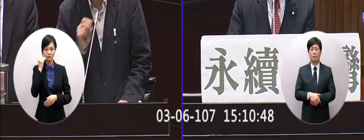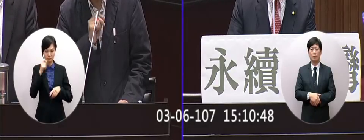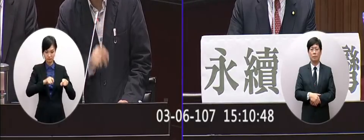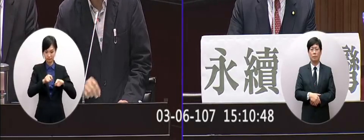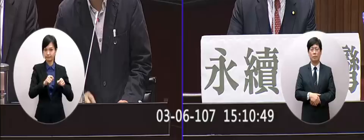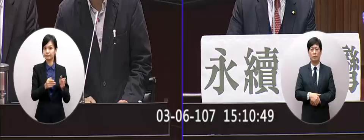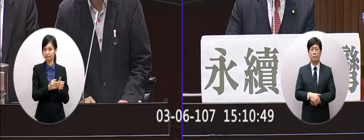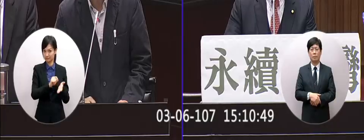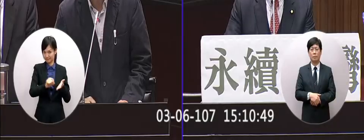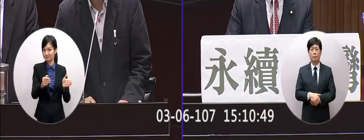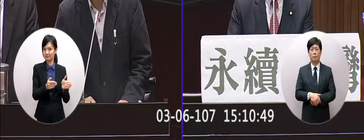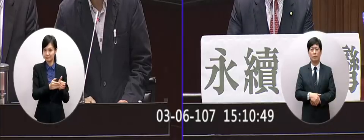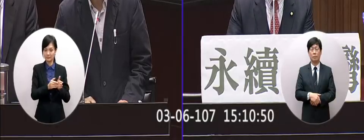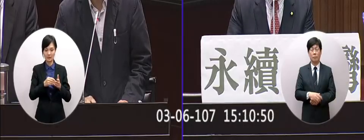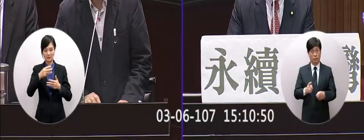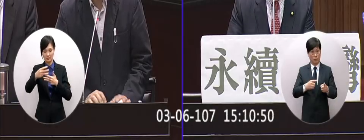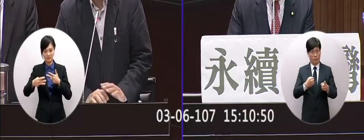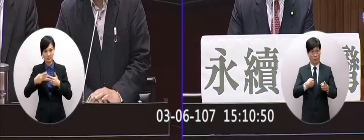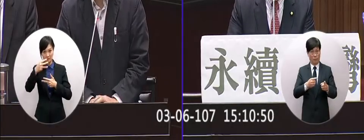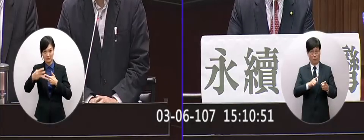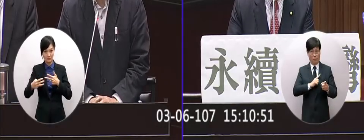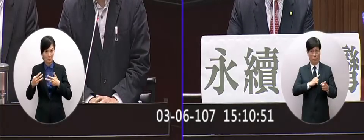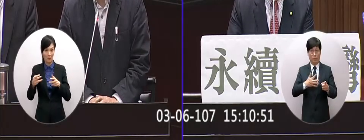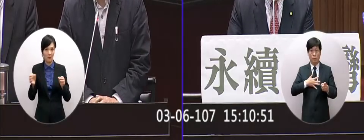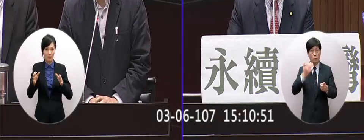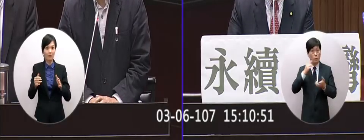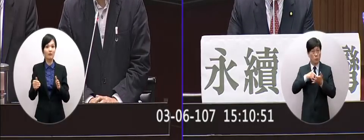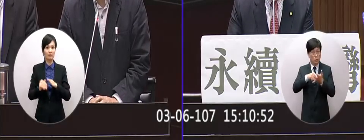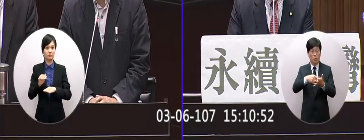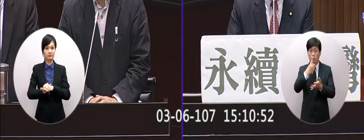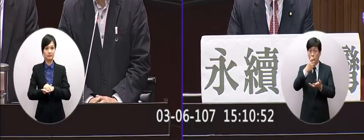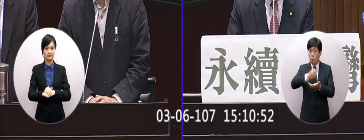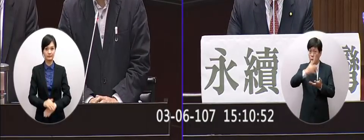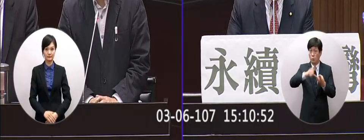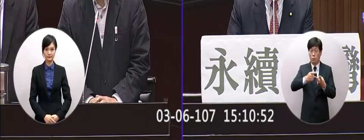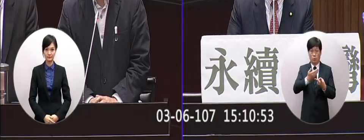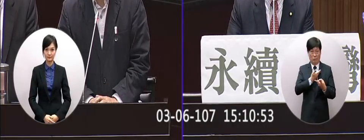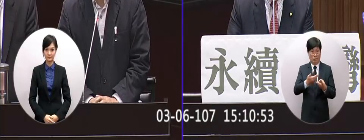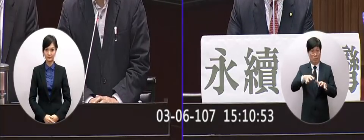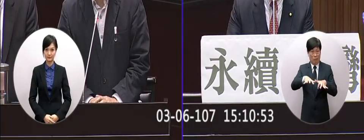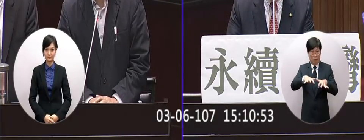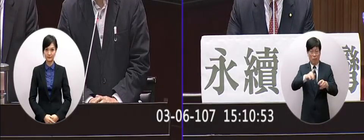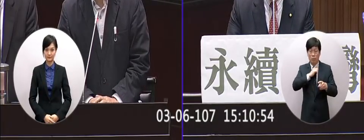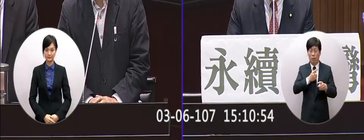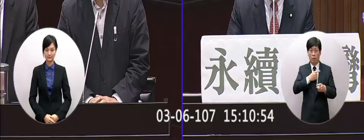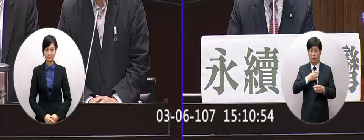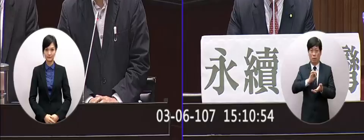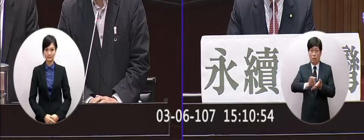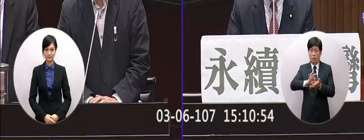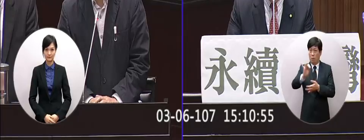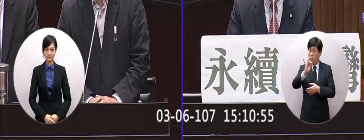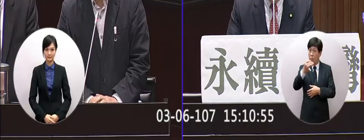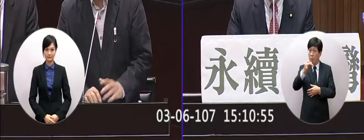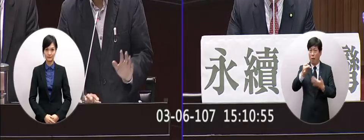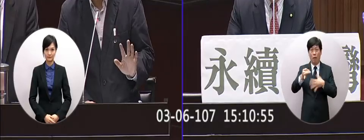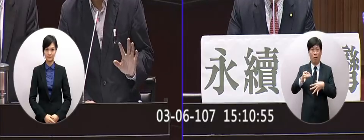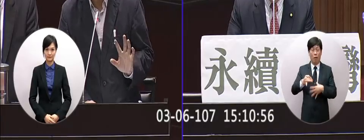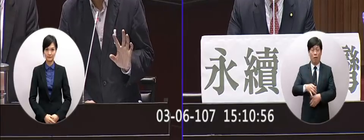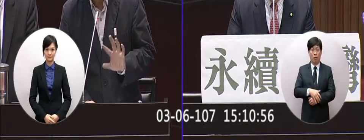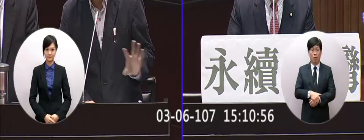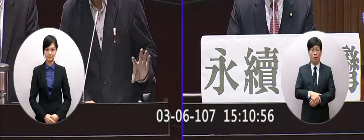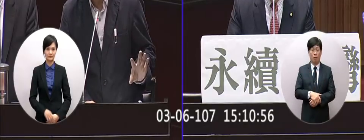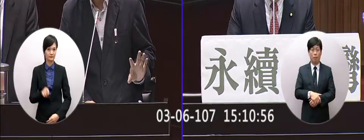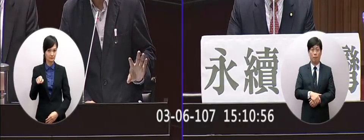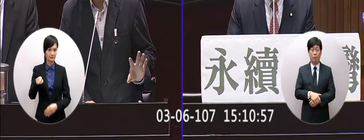完，3个礼拜就完成了。 而且你知道吗？你要申请一个立建筑或者是耐震标章，你要付出上百万的费用，你知道吗？ 对，那个